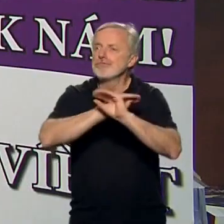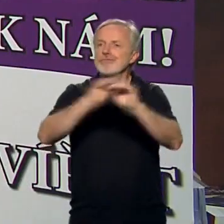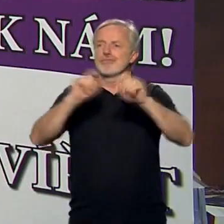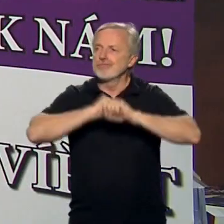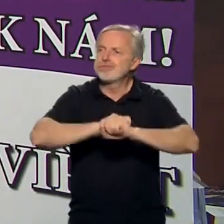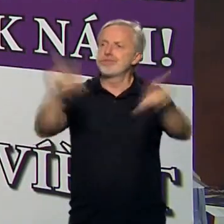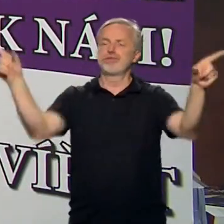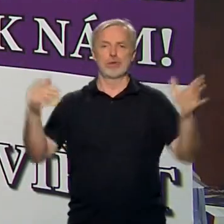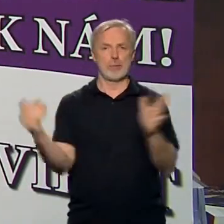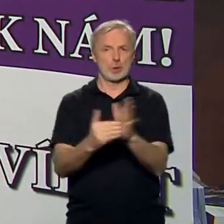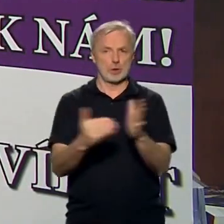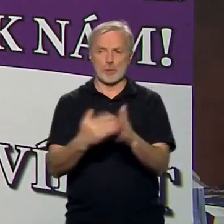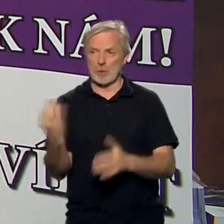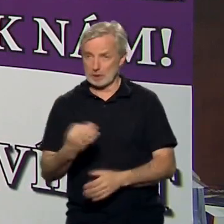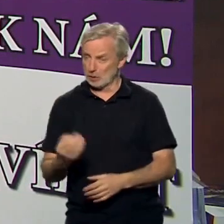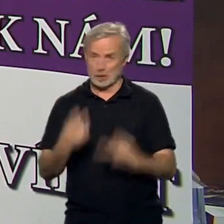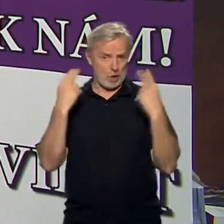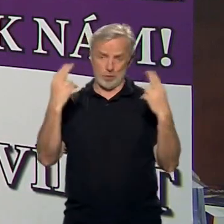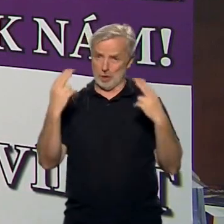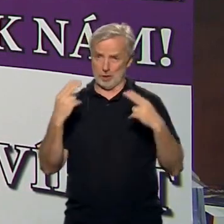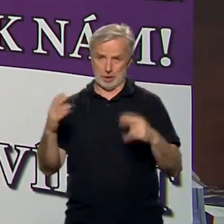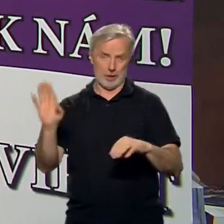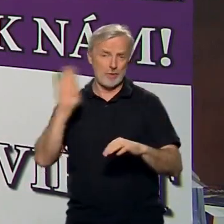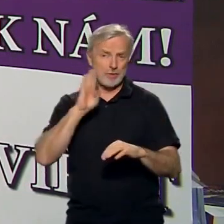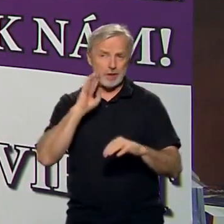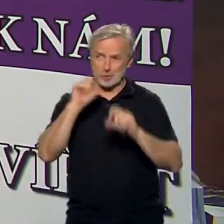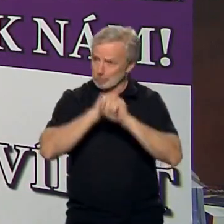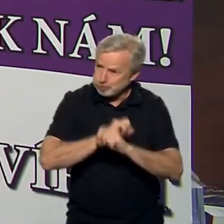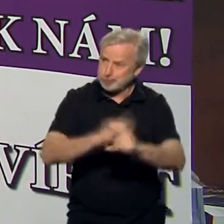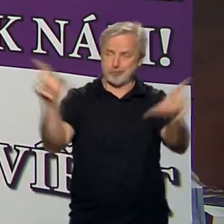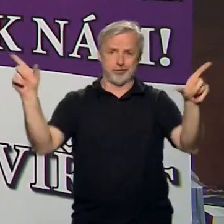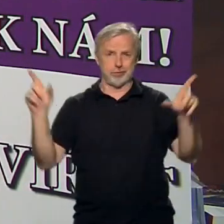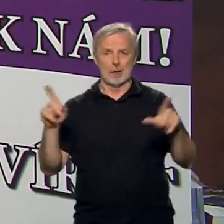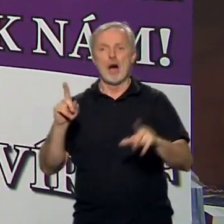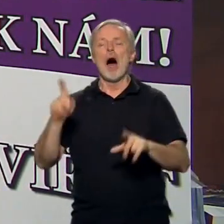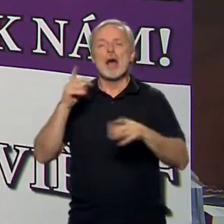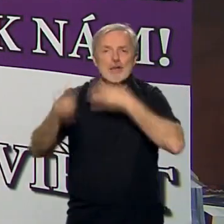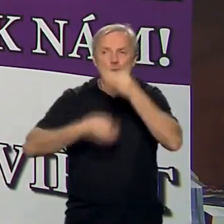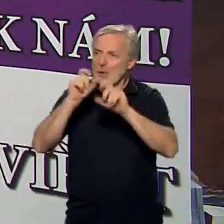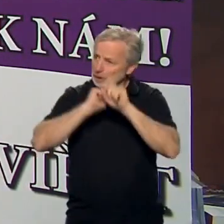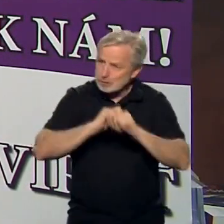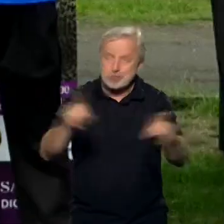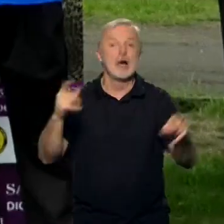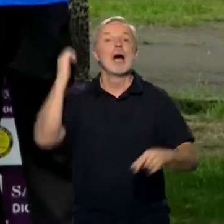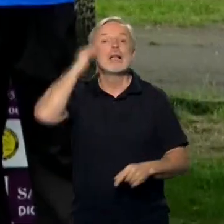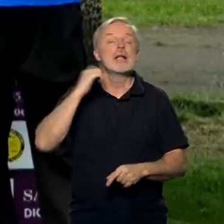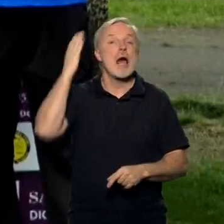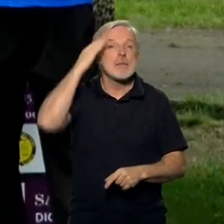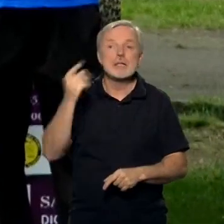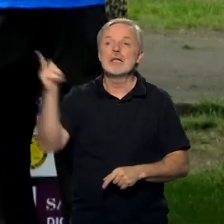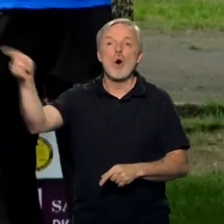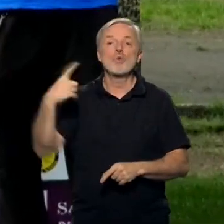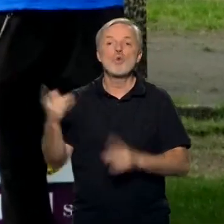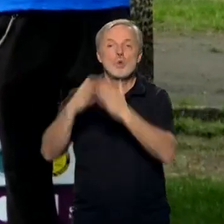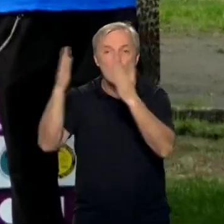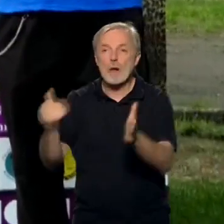ta informovanost v tomhletom odvětví je malá. Lidi si myslí, že útulky potřebují jenom peníze, jenom krmení, ale